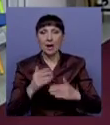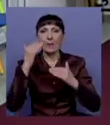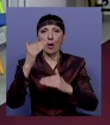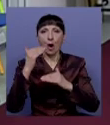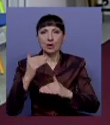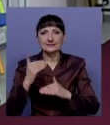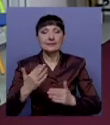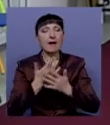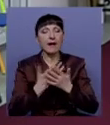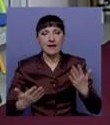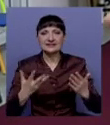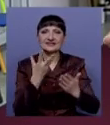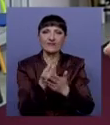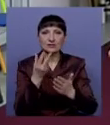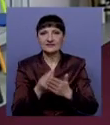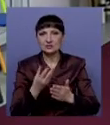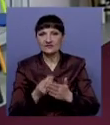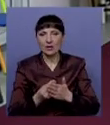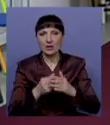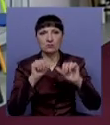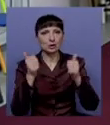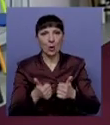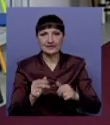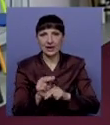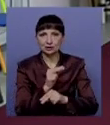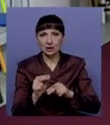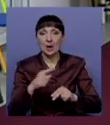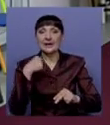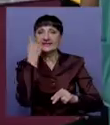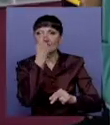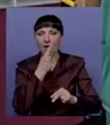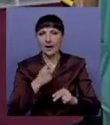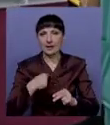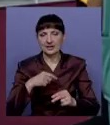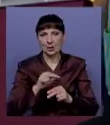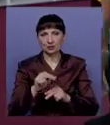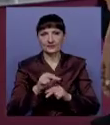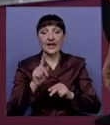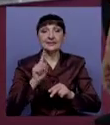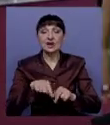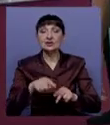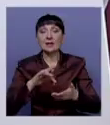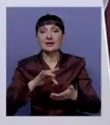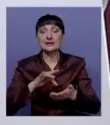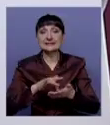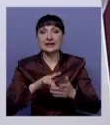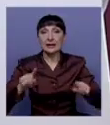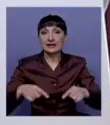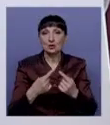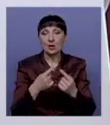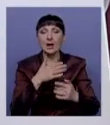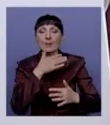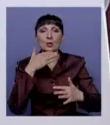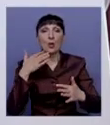отделам разные нагрузки, разная методика. Поэтому индивидуально занимаемся. Также в реабилитационном отделении оказывают полный